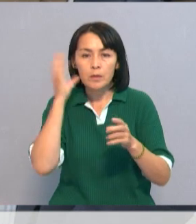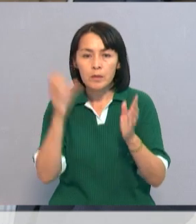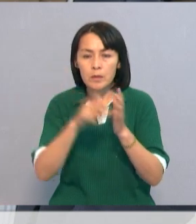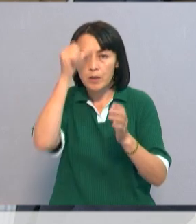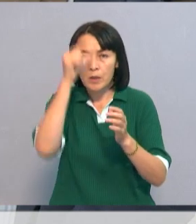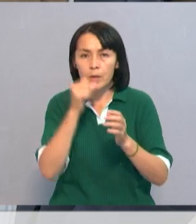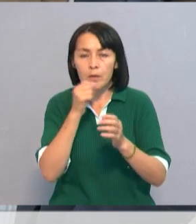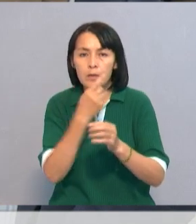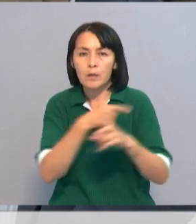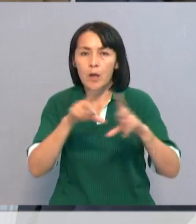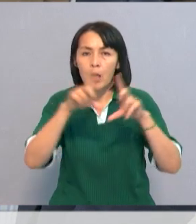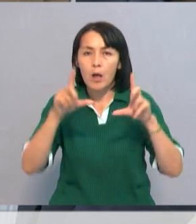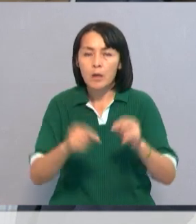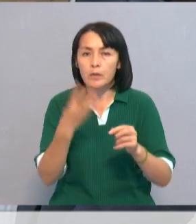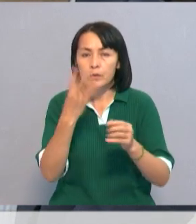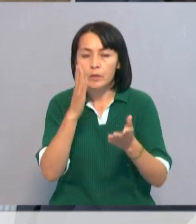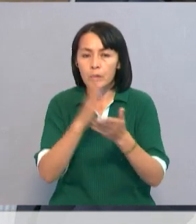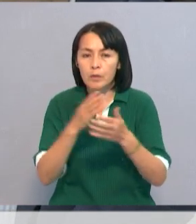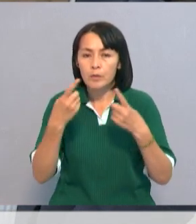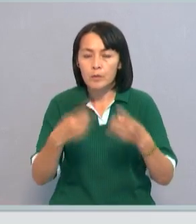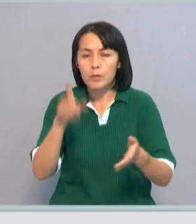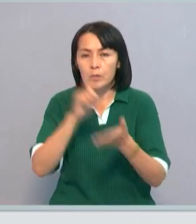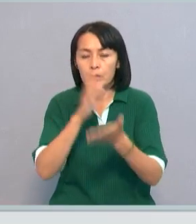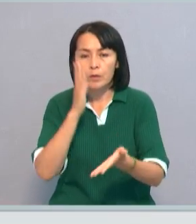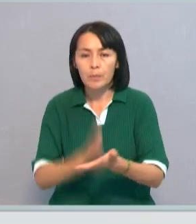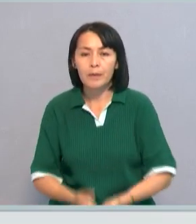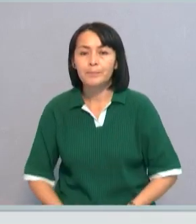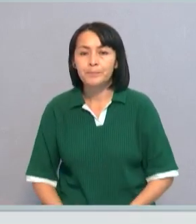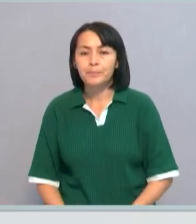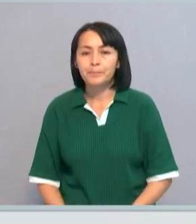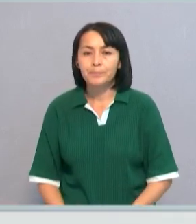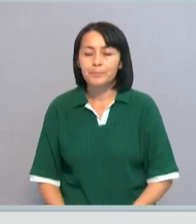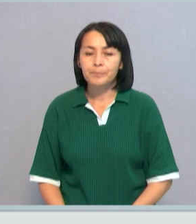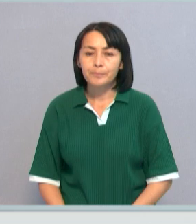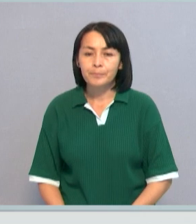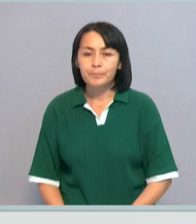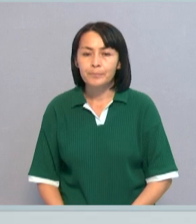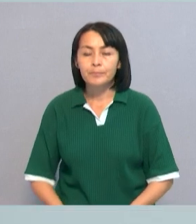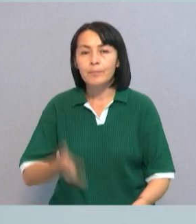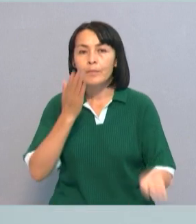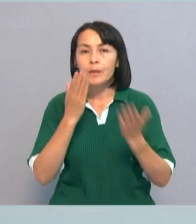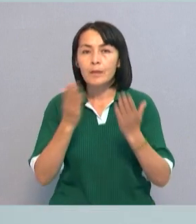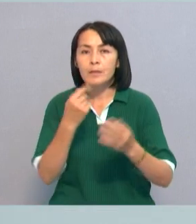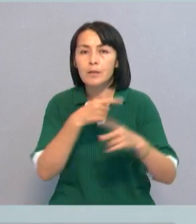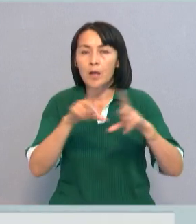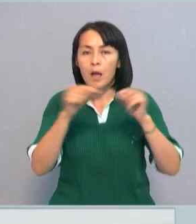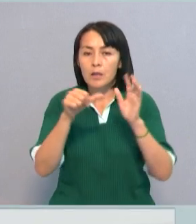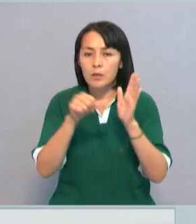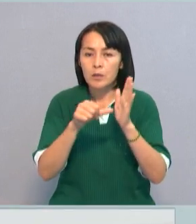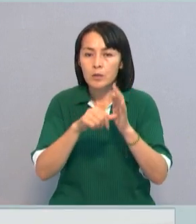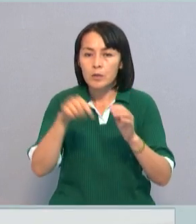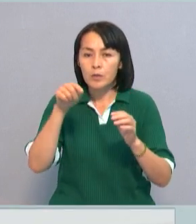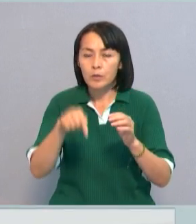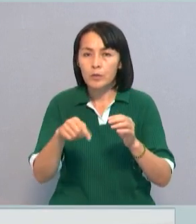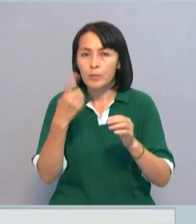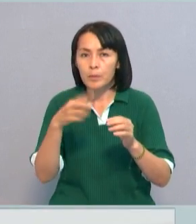медицинских организаций Шымкента у 4 имеется критическая задолженность. Если медицинских организаций 6, то по